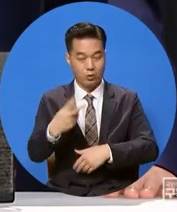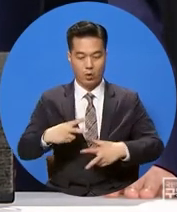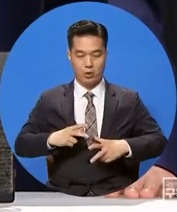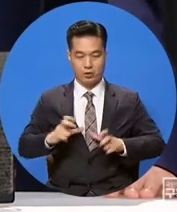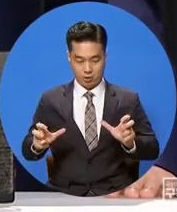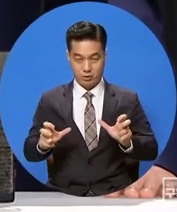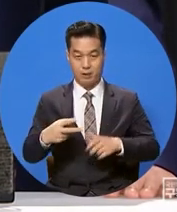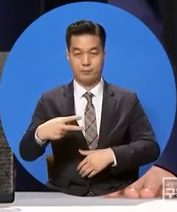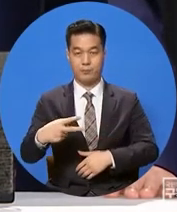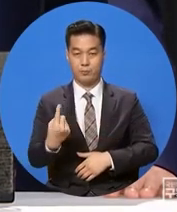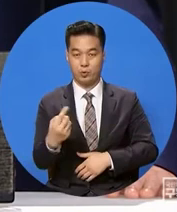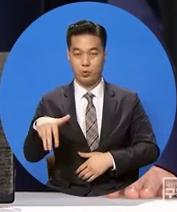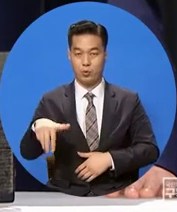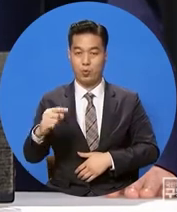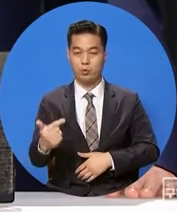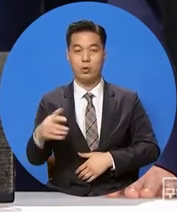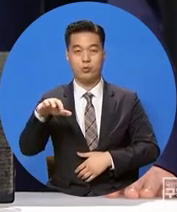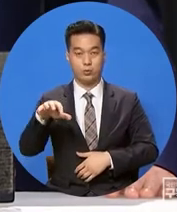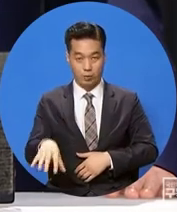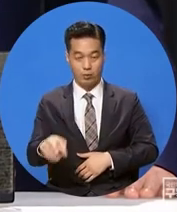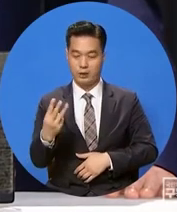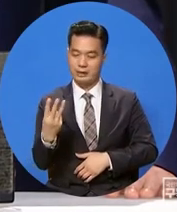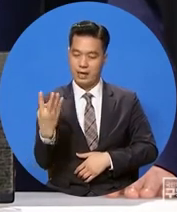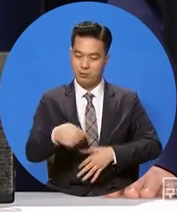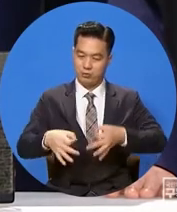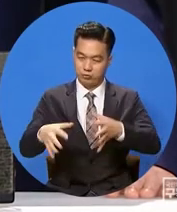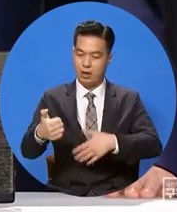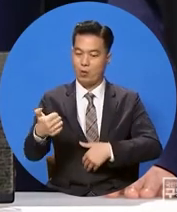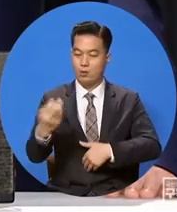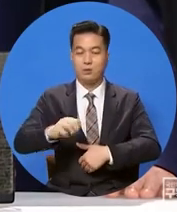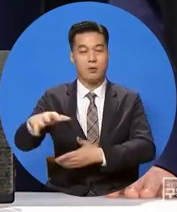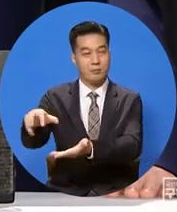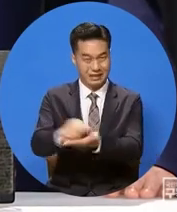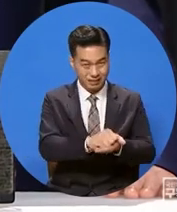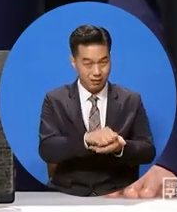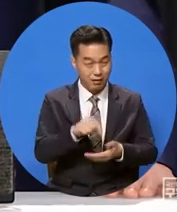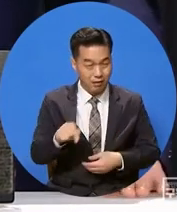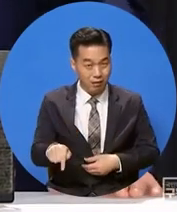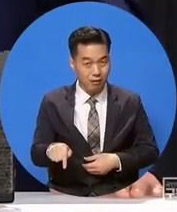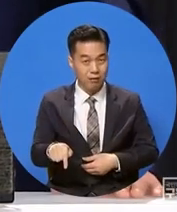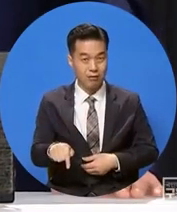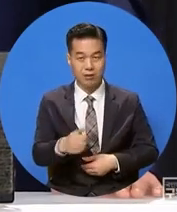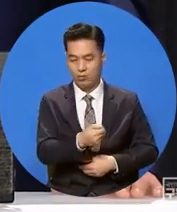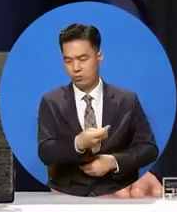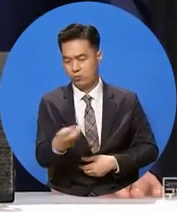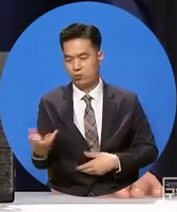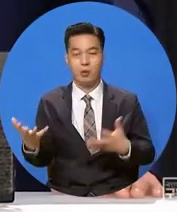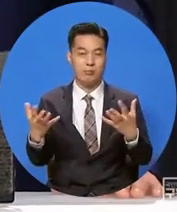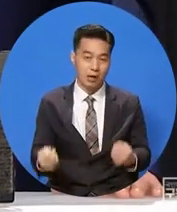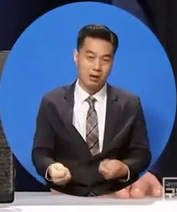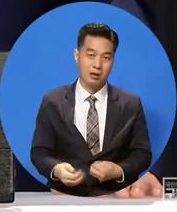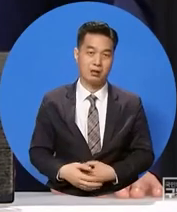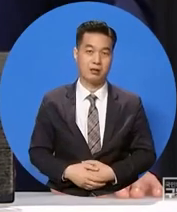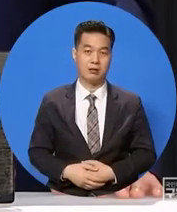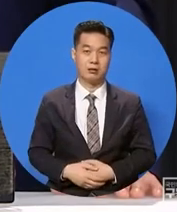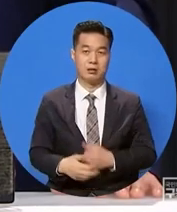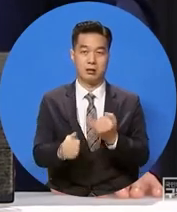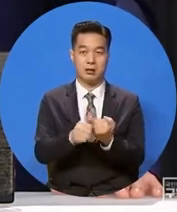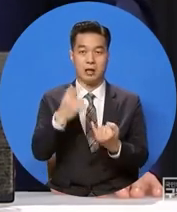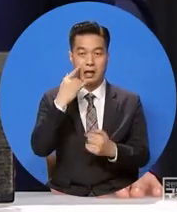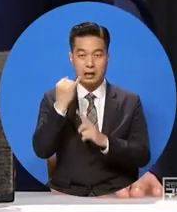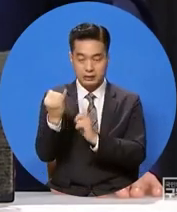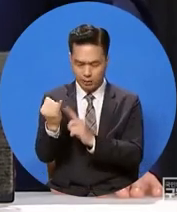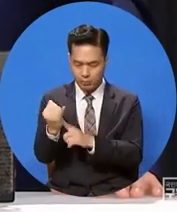성남 도촌동 부동산 뭐 3억 투자이고 50억을 남겼다. 이게 참 많습니다. 아니, 그 장모님 관련 아니, 그 부동산이.